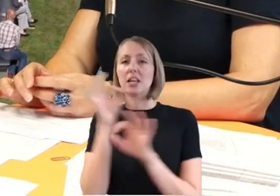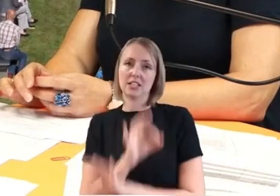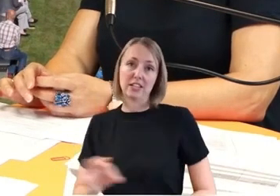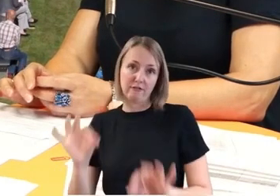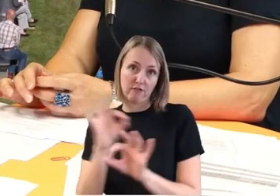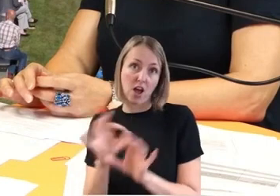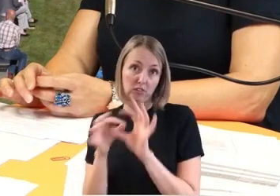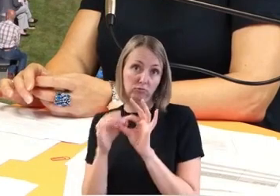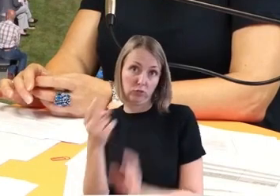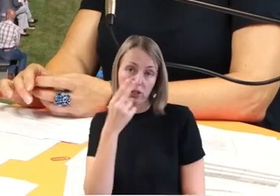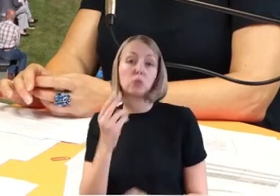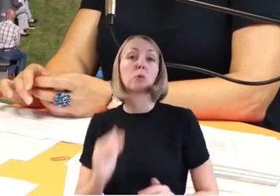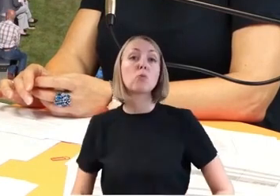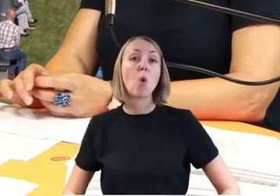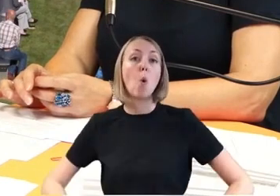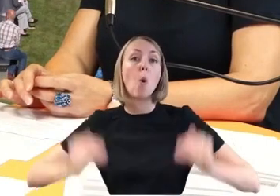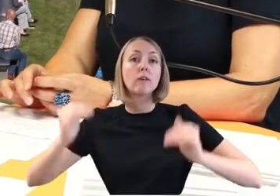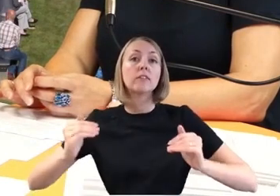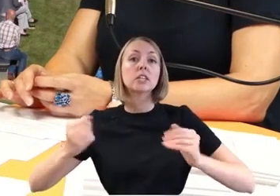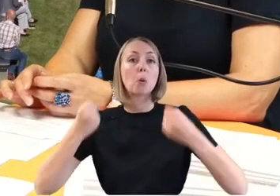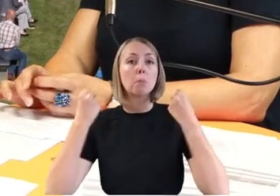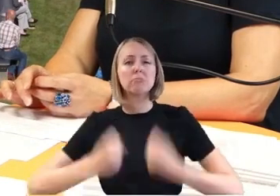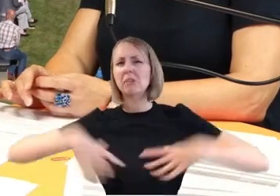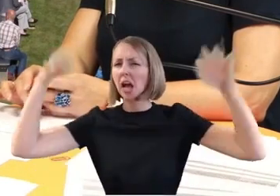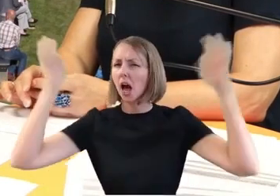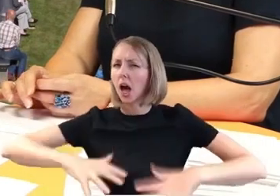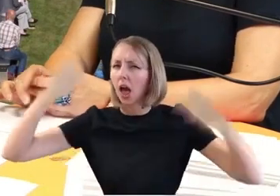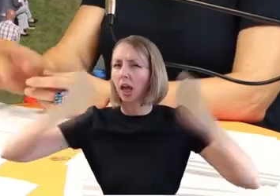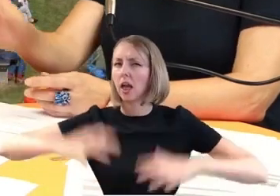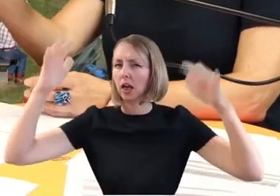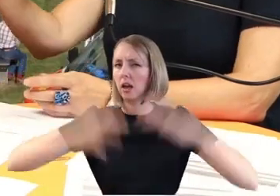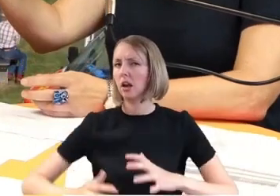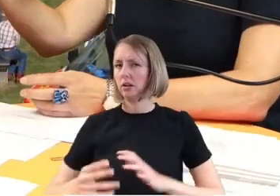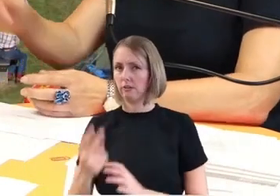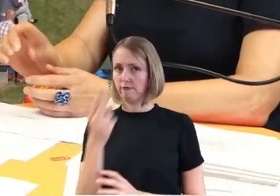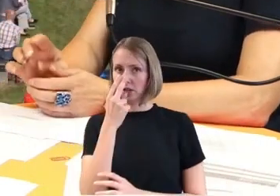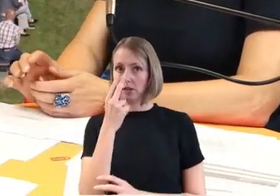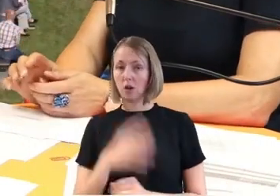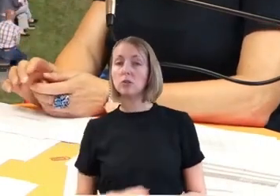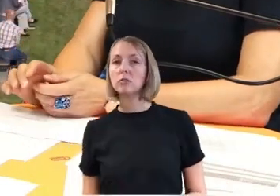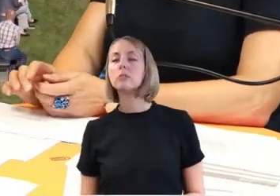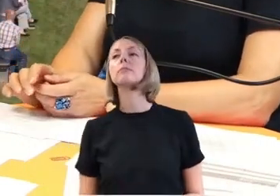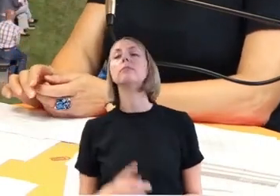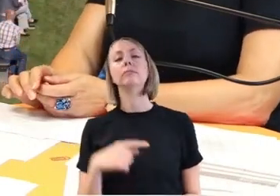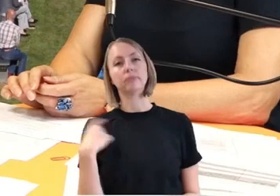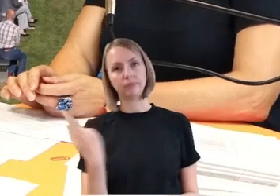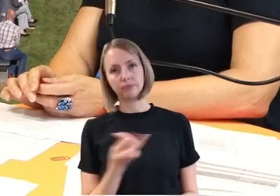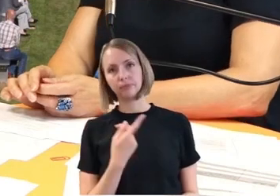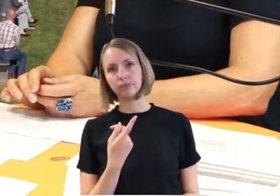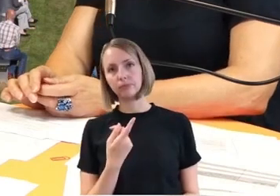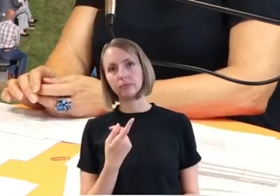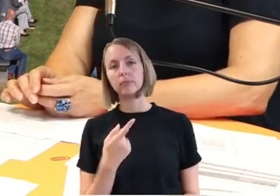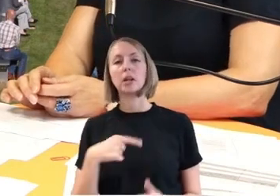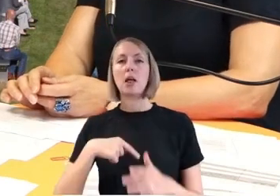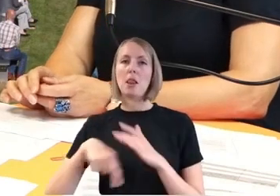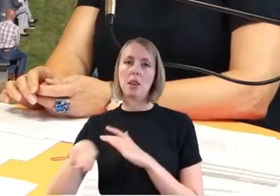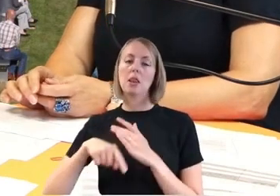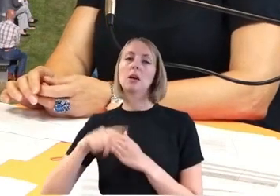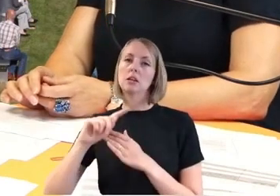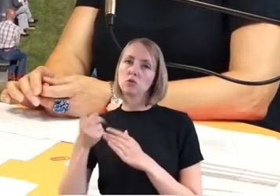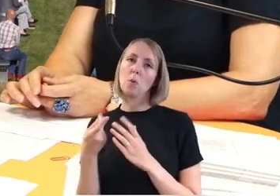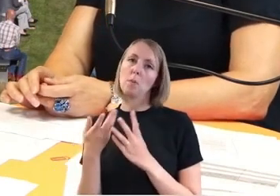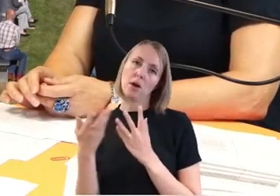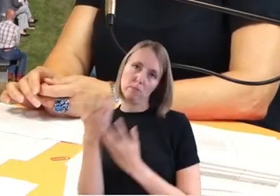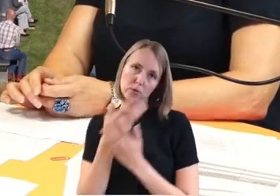genannt worden hochwasser und starkregen gehen dann beginne auch noch im jahr noch im laufe der